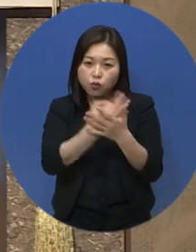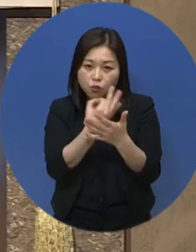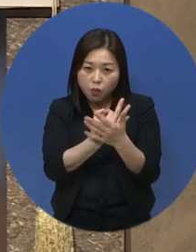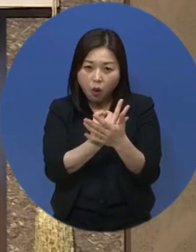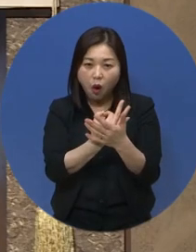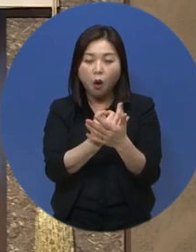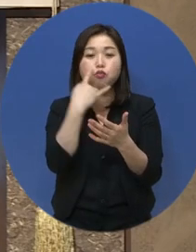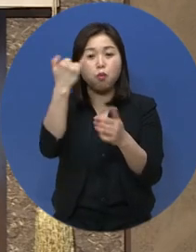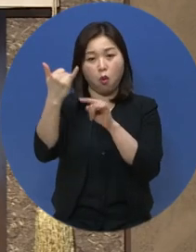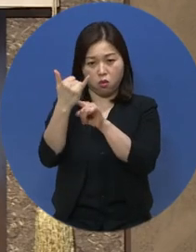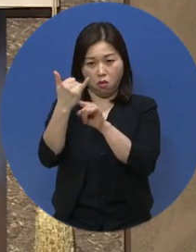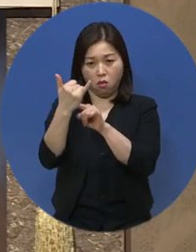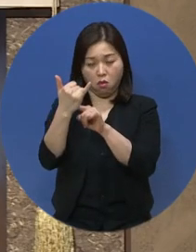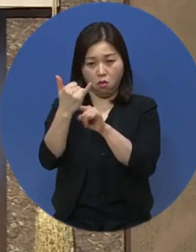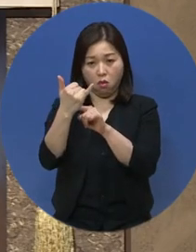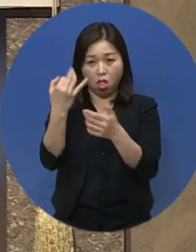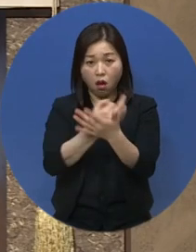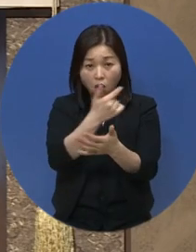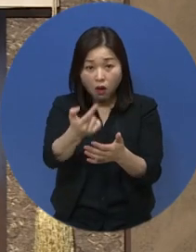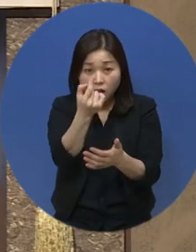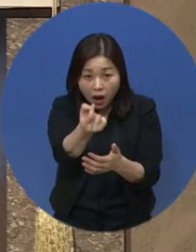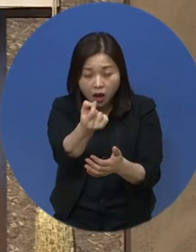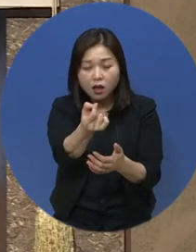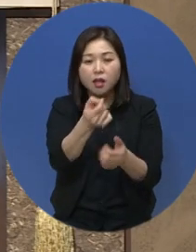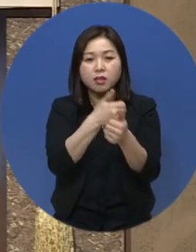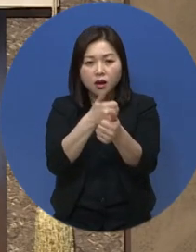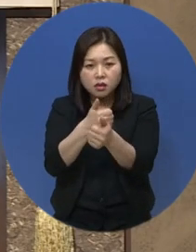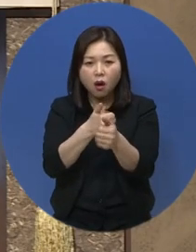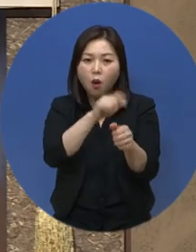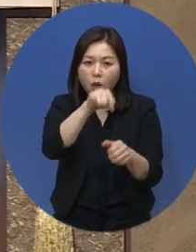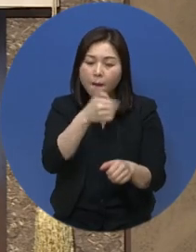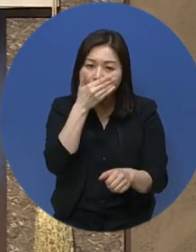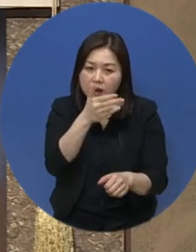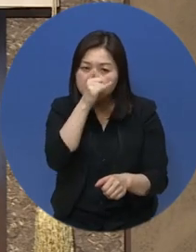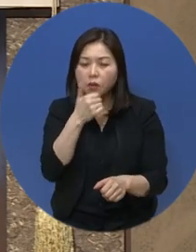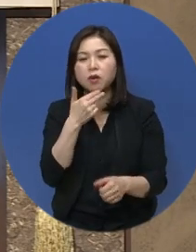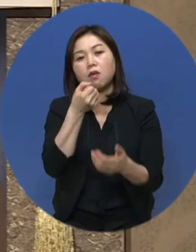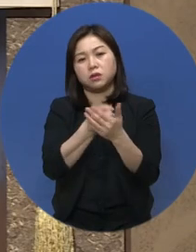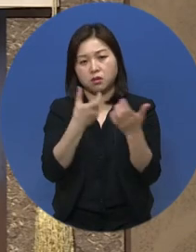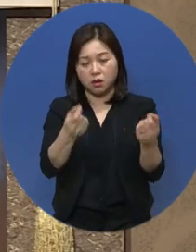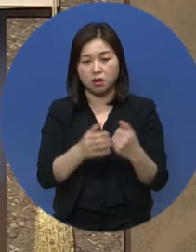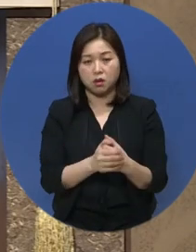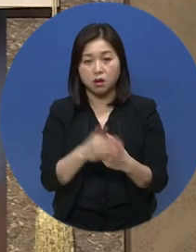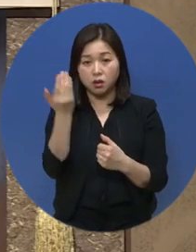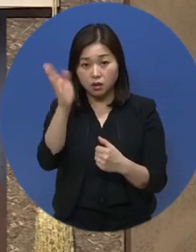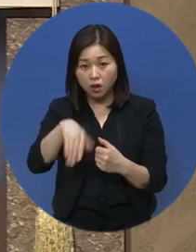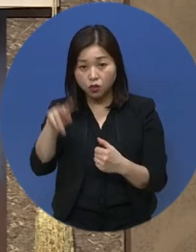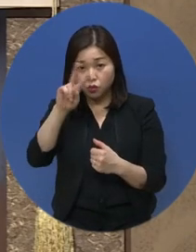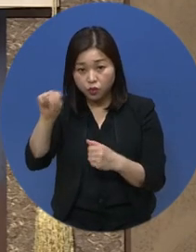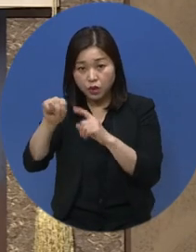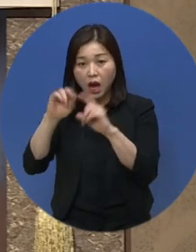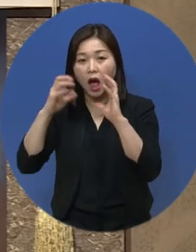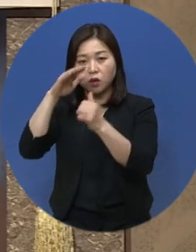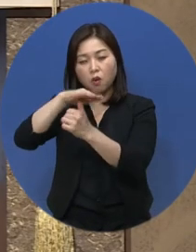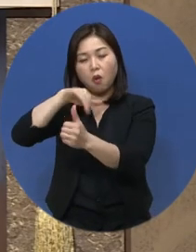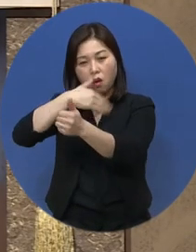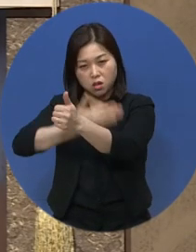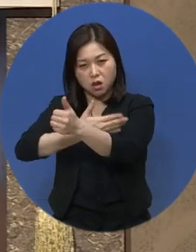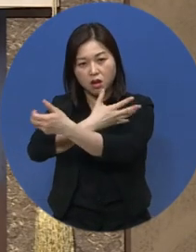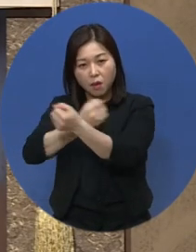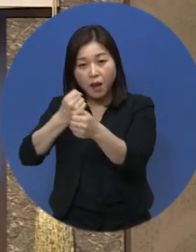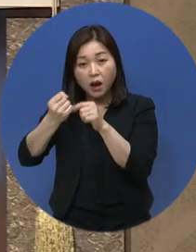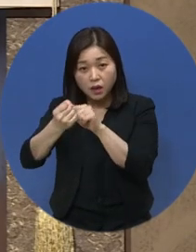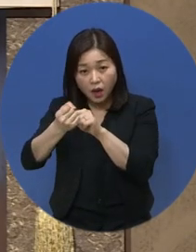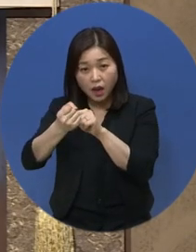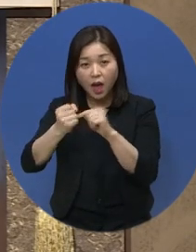이용할 수 있고 너는 이용할 수 없다라고 판명을 하는 거거든요. 근데 이거는 유엔 아동 권리 협약의 그 아동 최우선주의의 원칙에 위배가